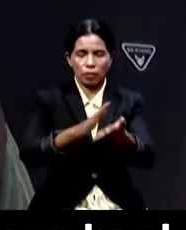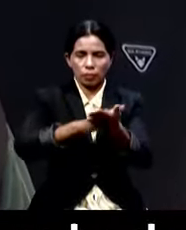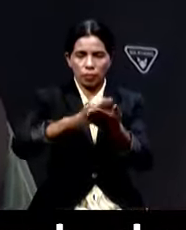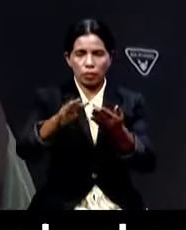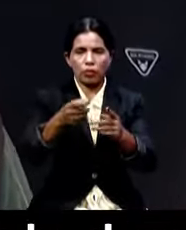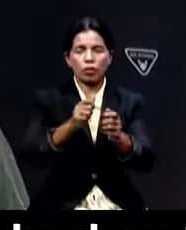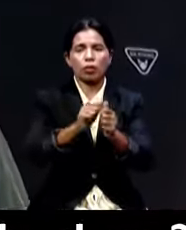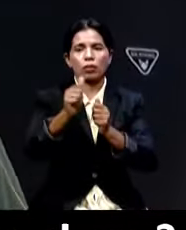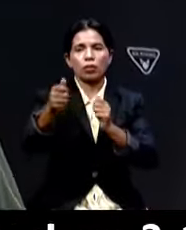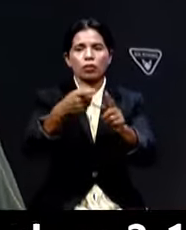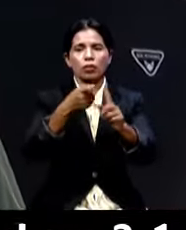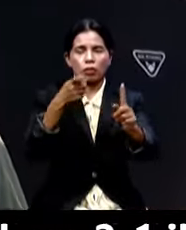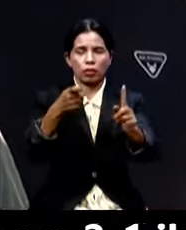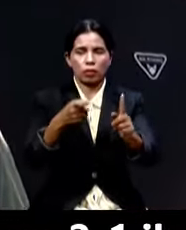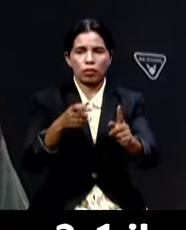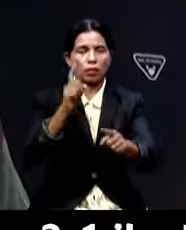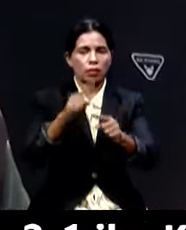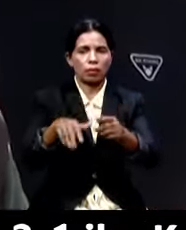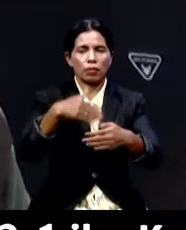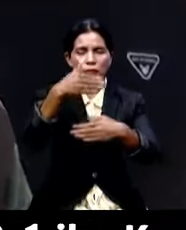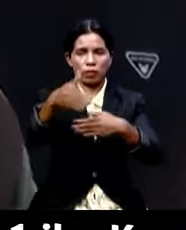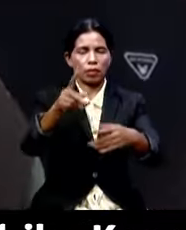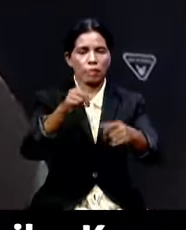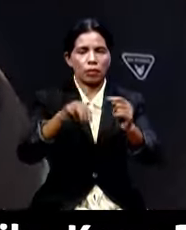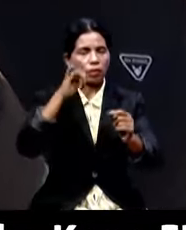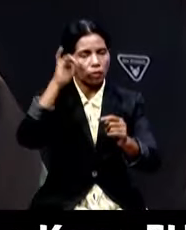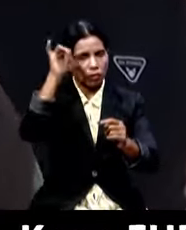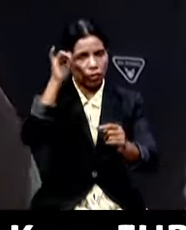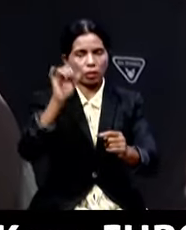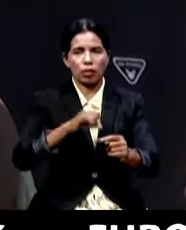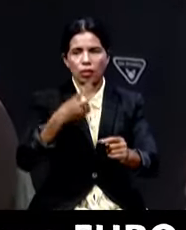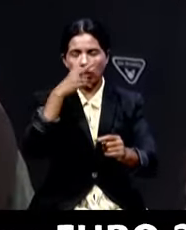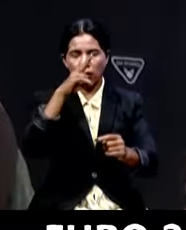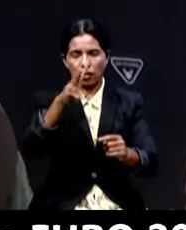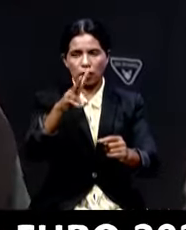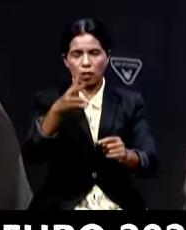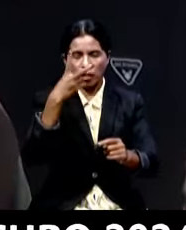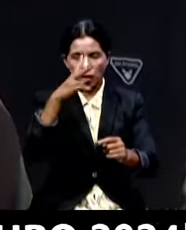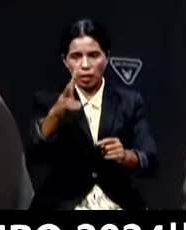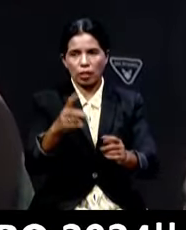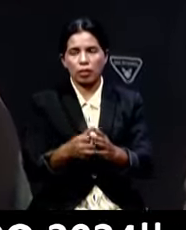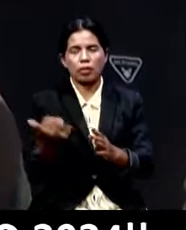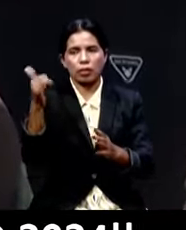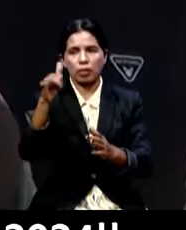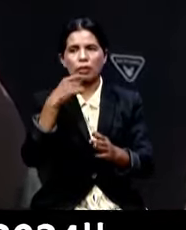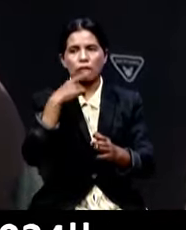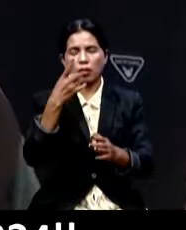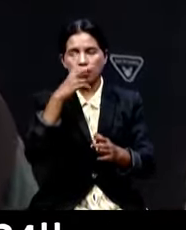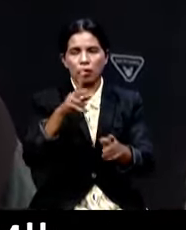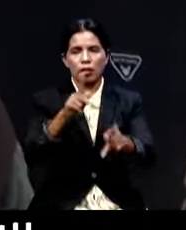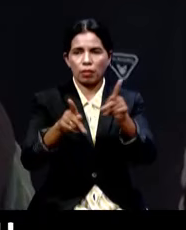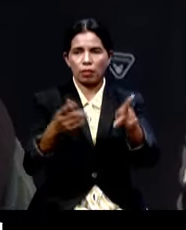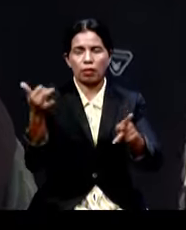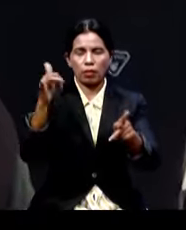si airing bakotu labele tama hose kau hose ka beroka tumba sa feo na antau dian hose ka bose kumnar kumnar